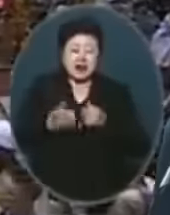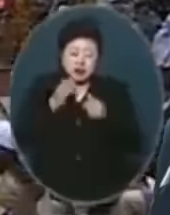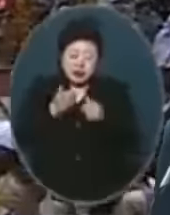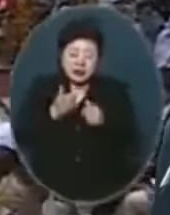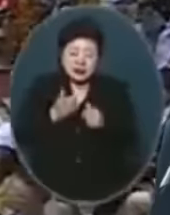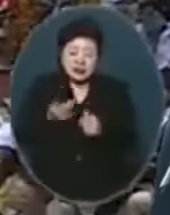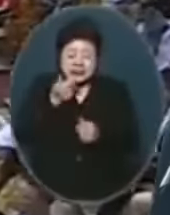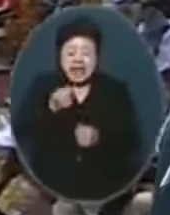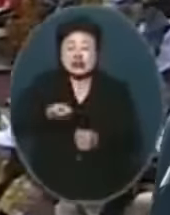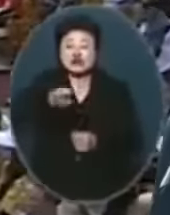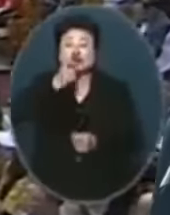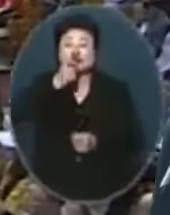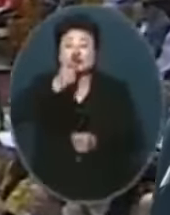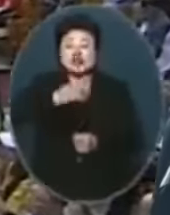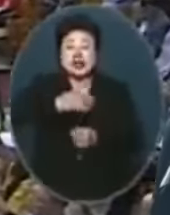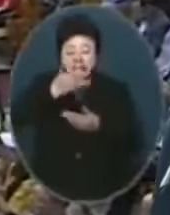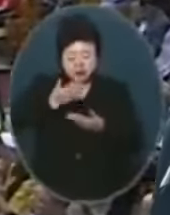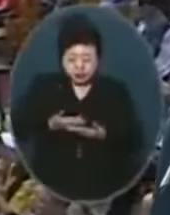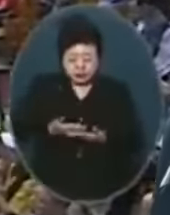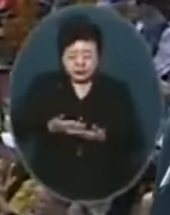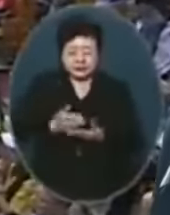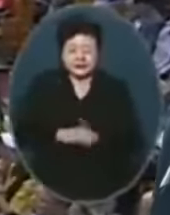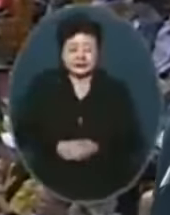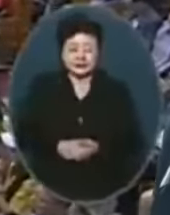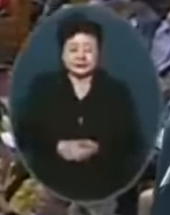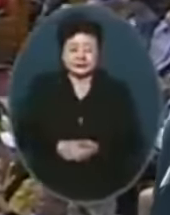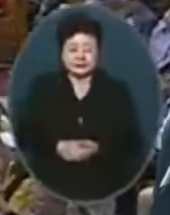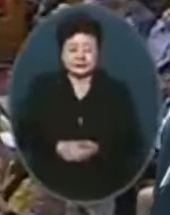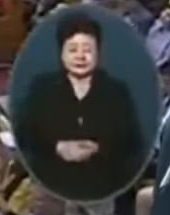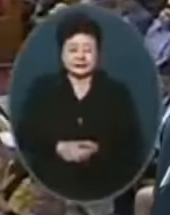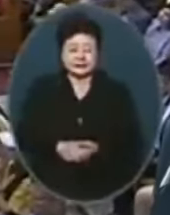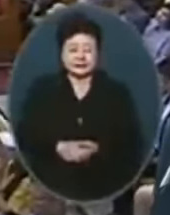것이요 그가 생수를 내게 주었으리라.